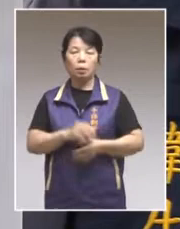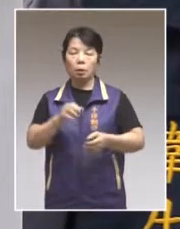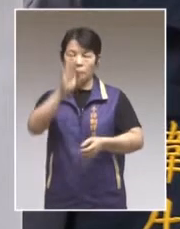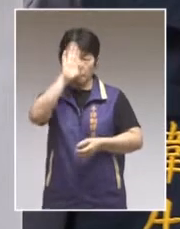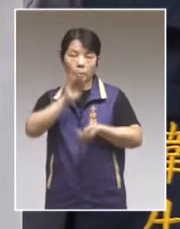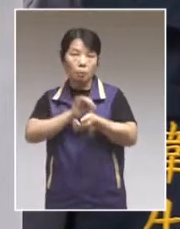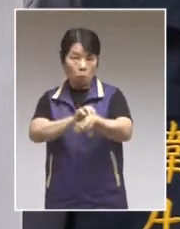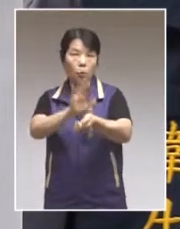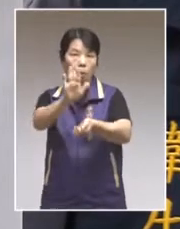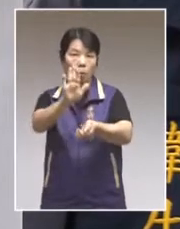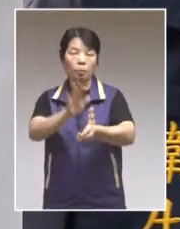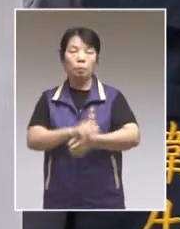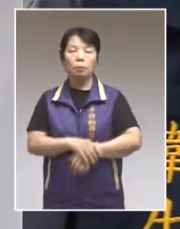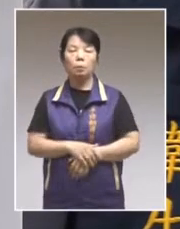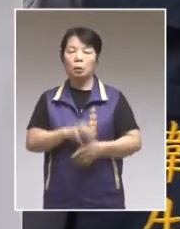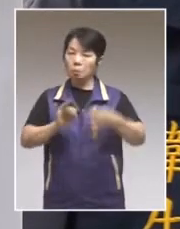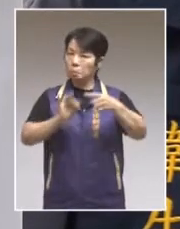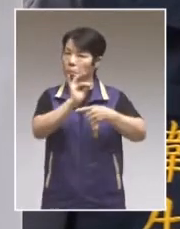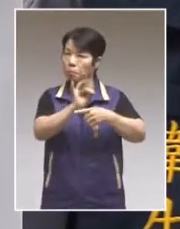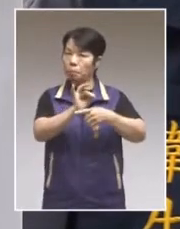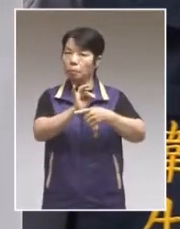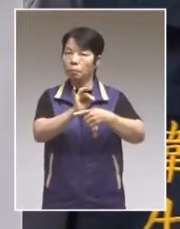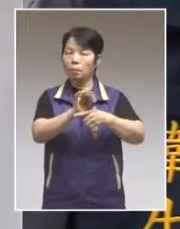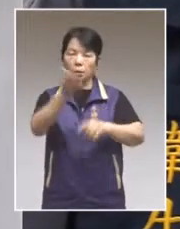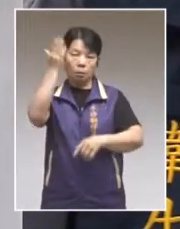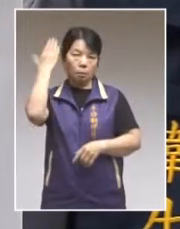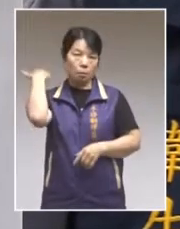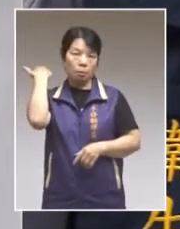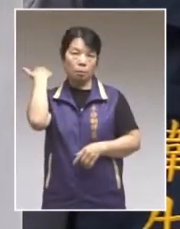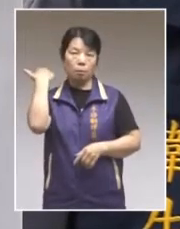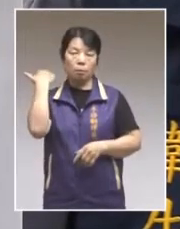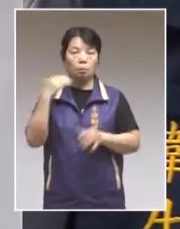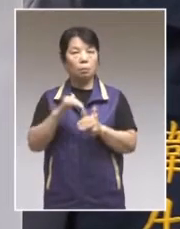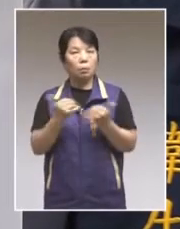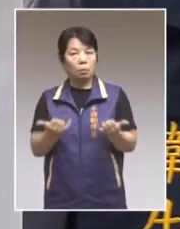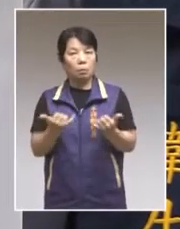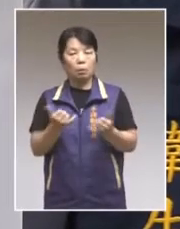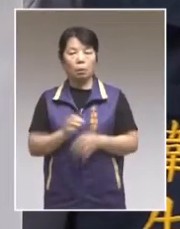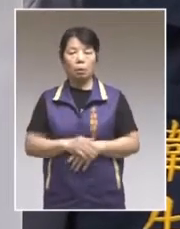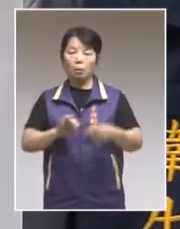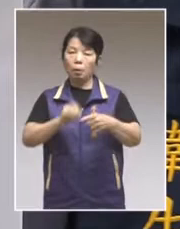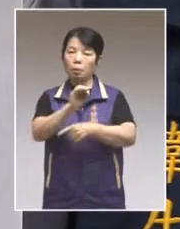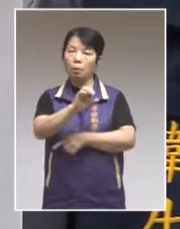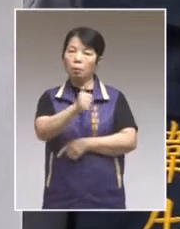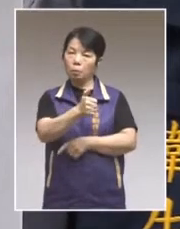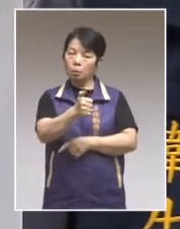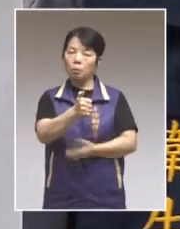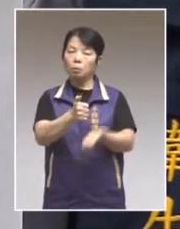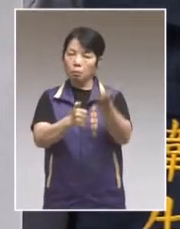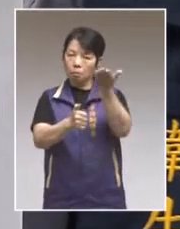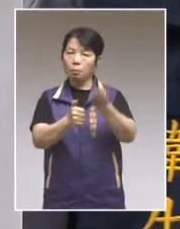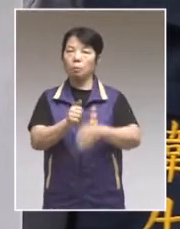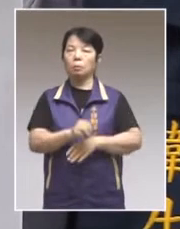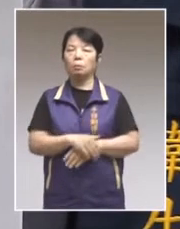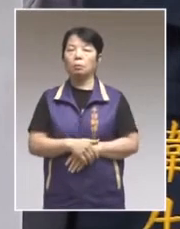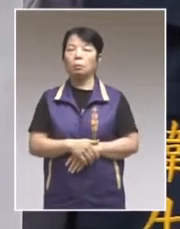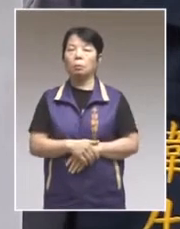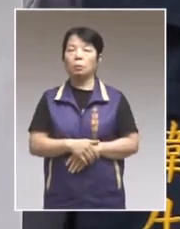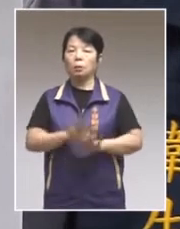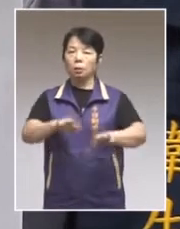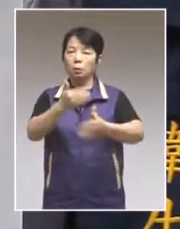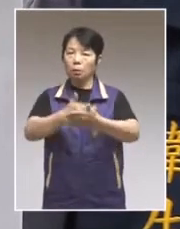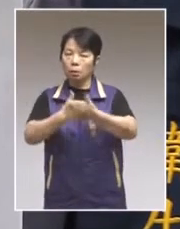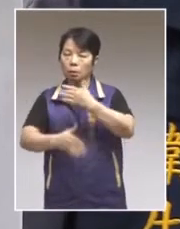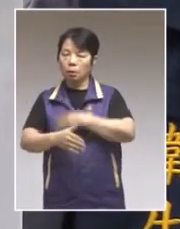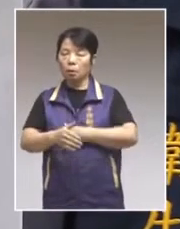医这个比例上面从过去的大概 50% 以上下降